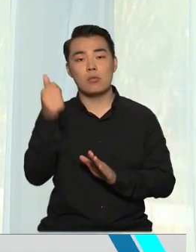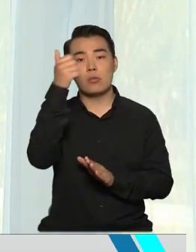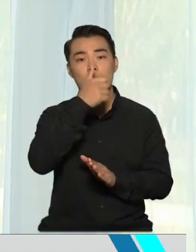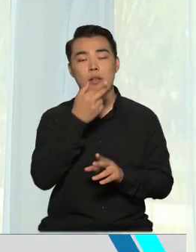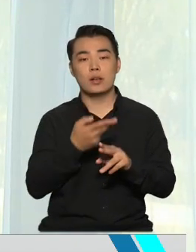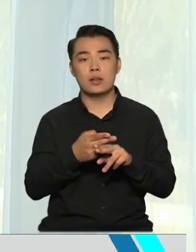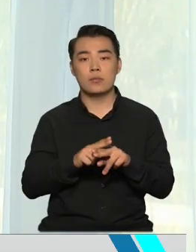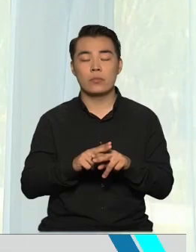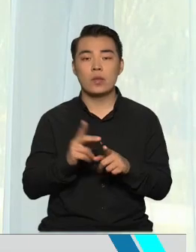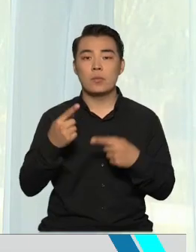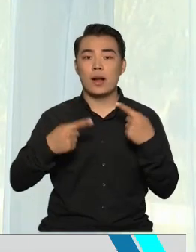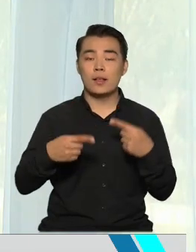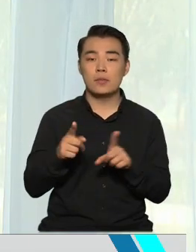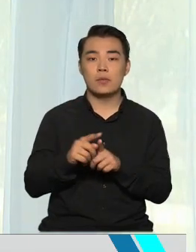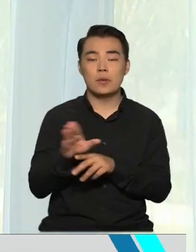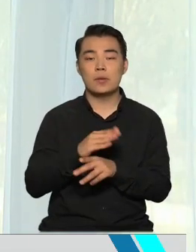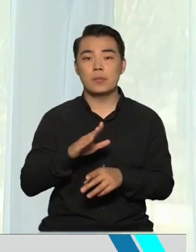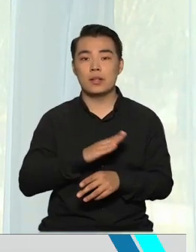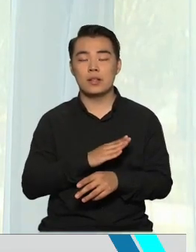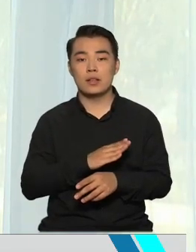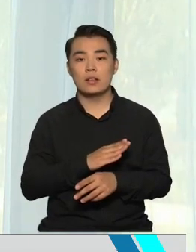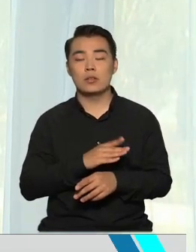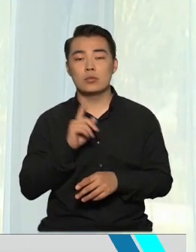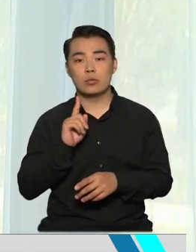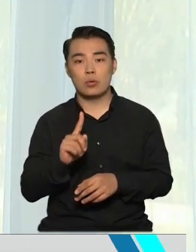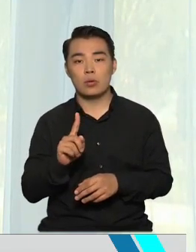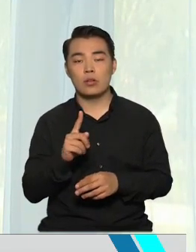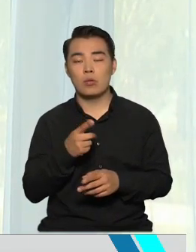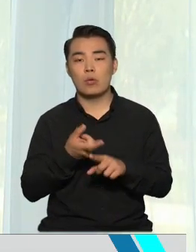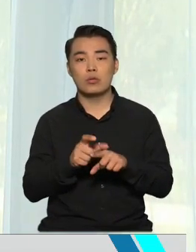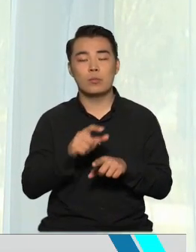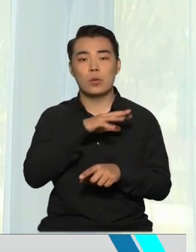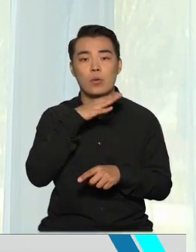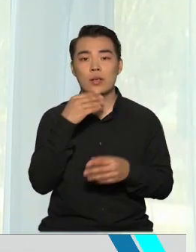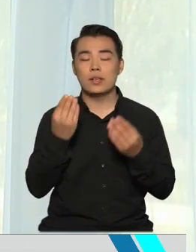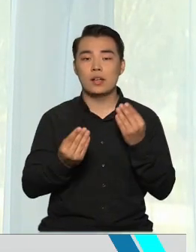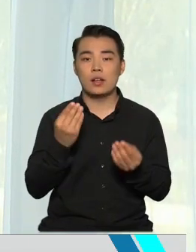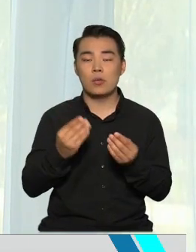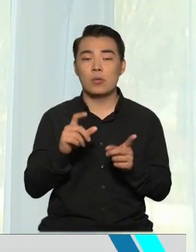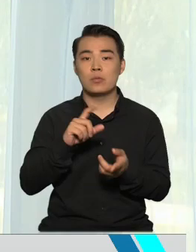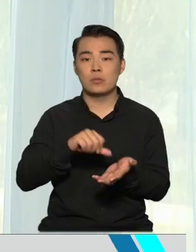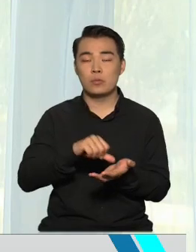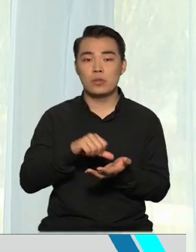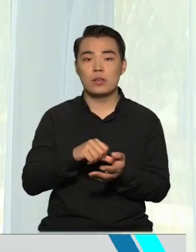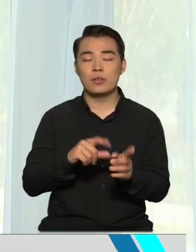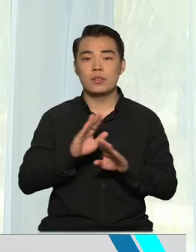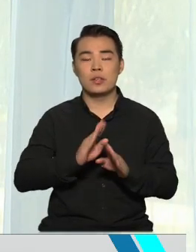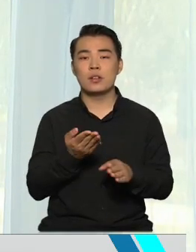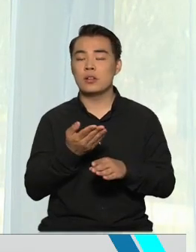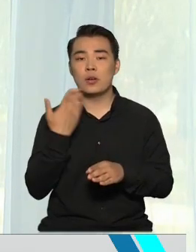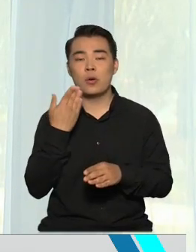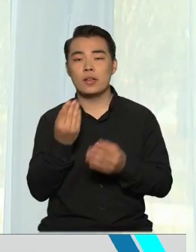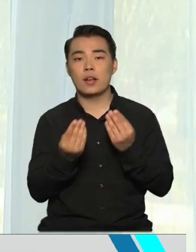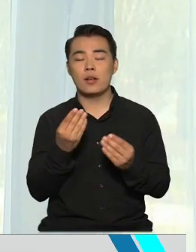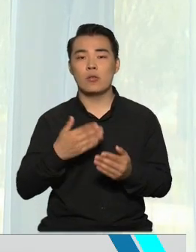такое противостояние с Ариной Соболенко, но очень много игроков, с которыми не просто играть и